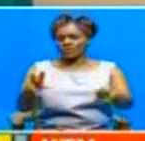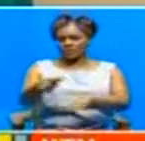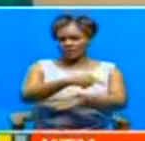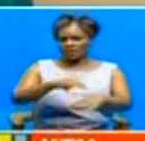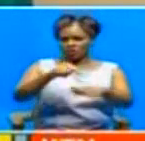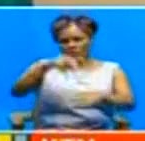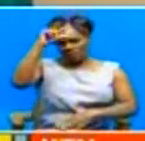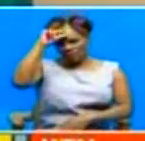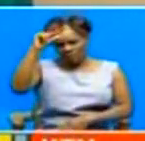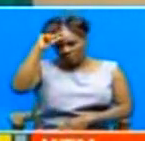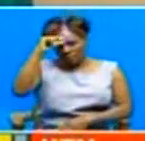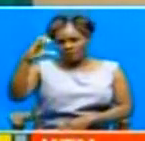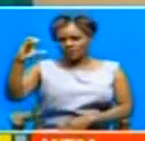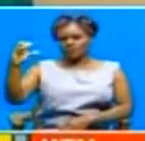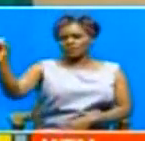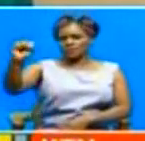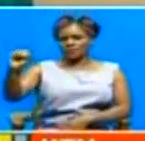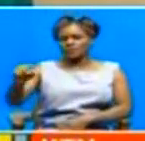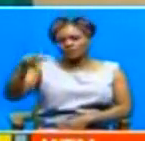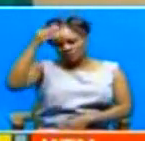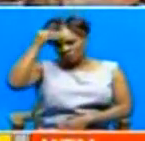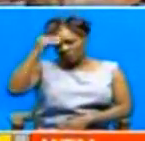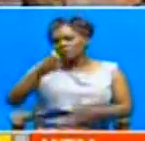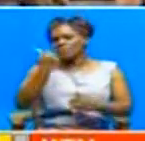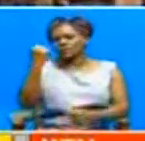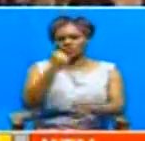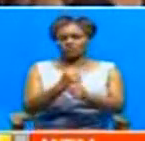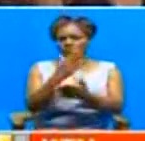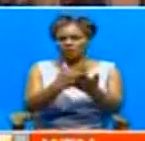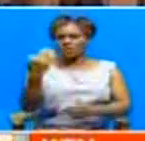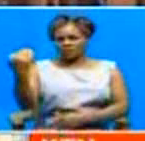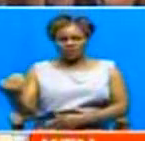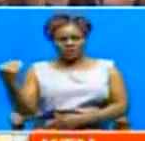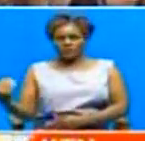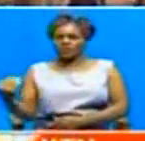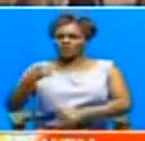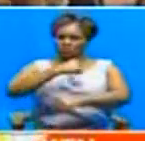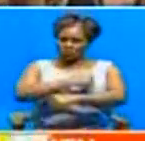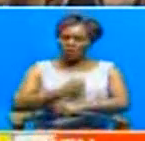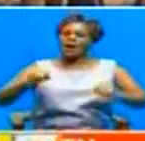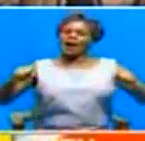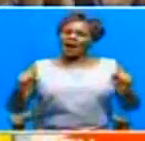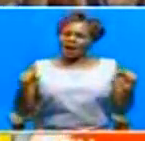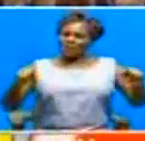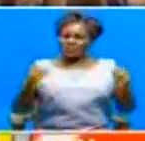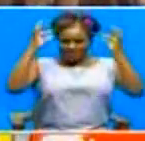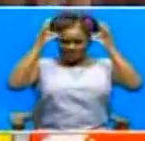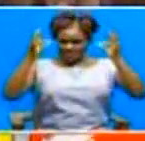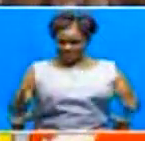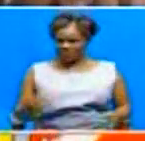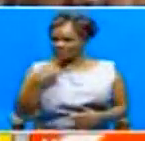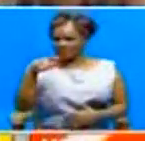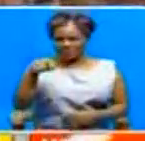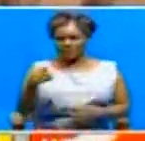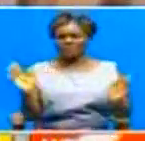government, the CS education, should do something about it. Wanafunzi wa shule hiyo wamefurahishwa na hatua hiyo wanayosema